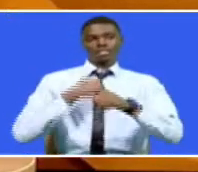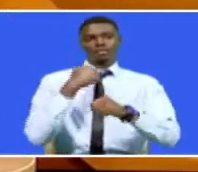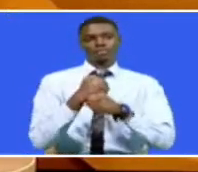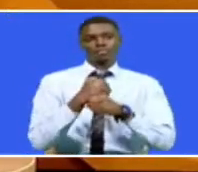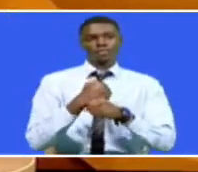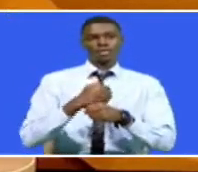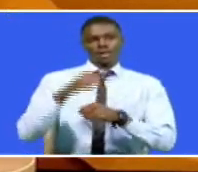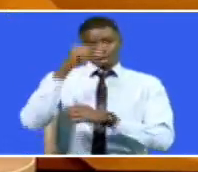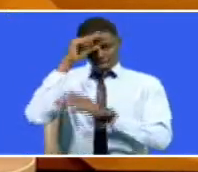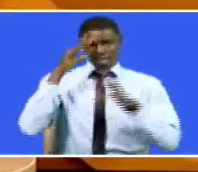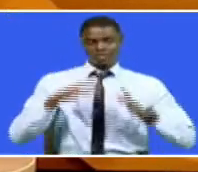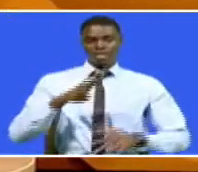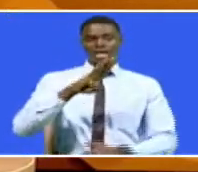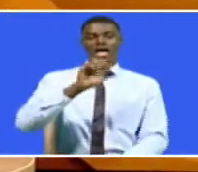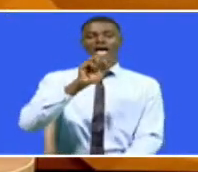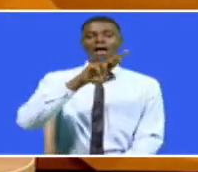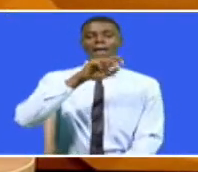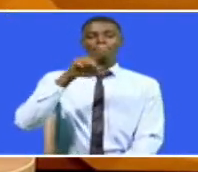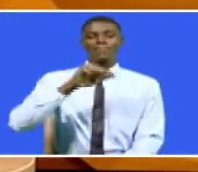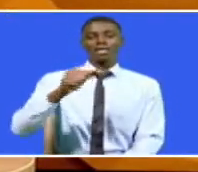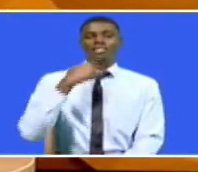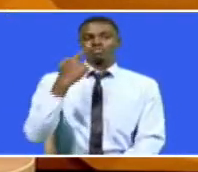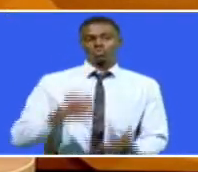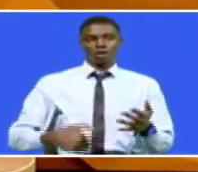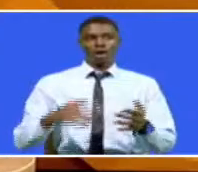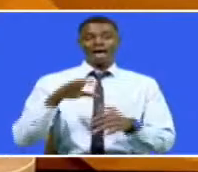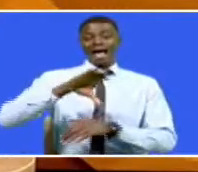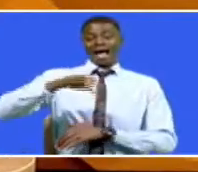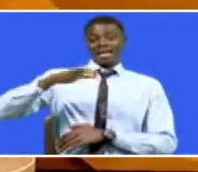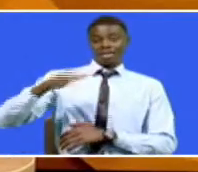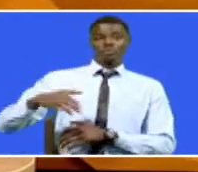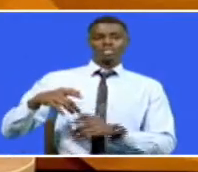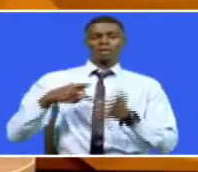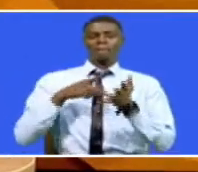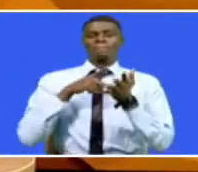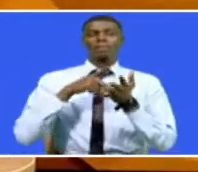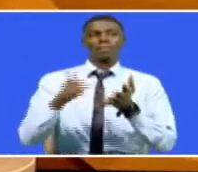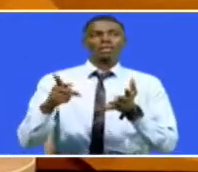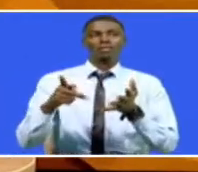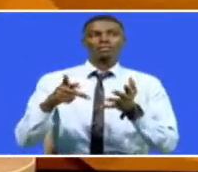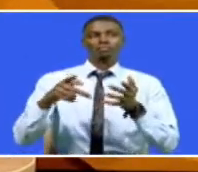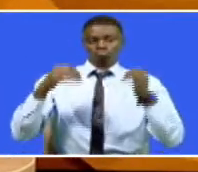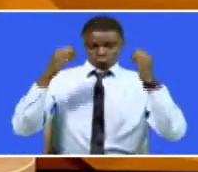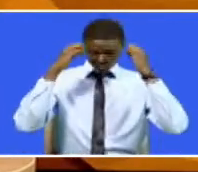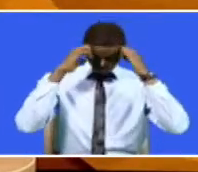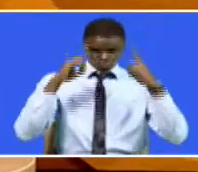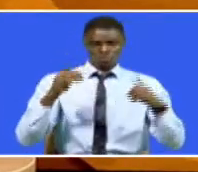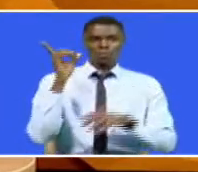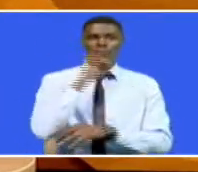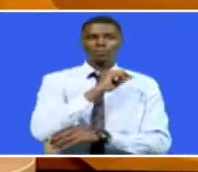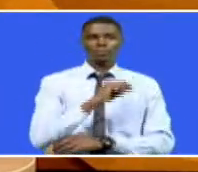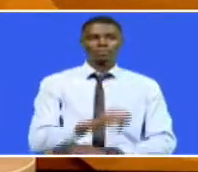Gavana Barasa pia ameahidi kuhakikisha kaunti hiyo inagharamia masomo ya mwanawe.